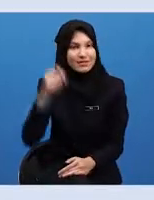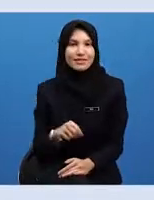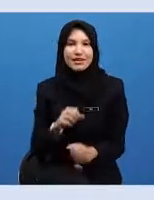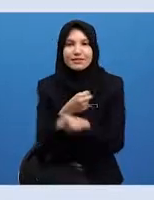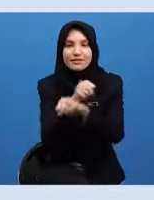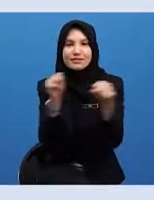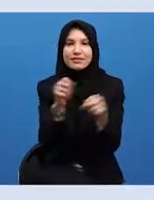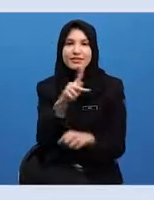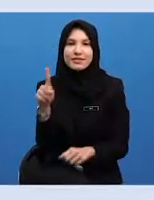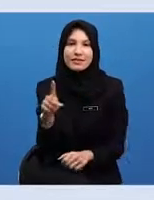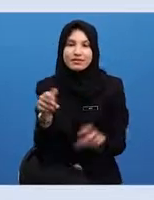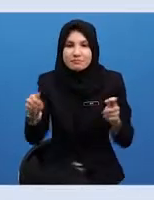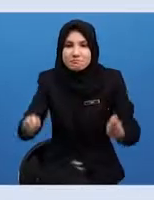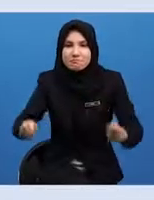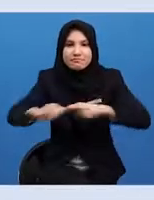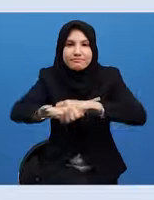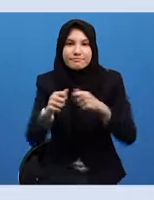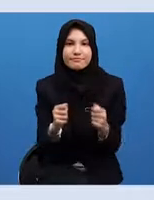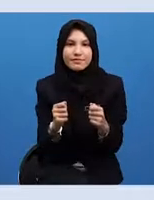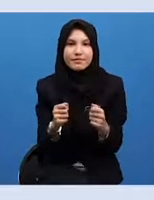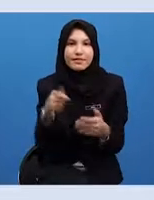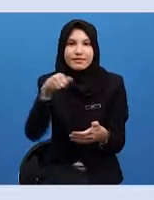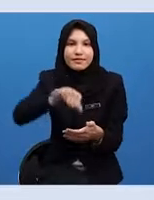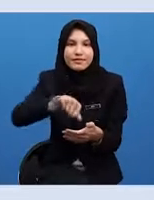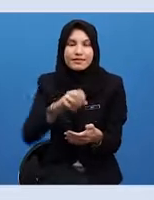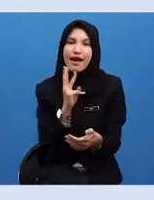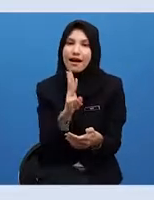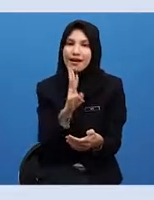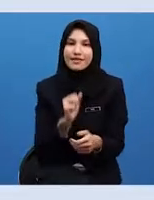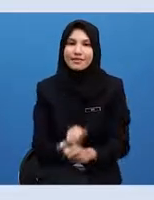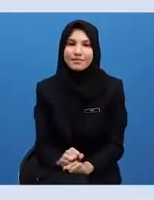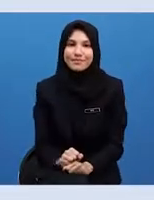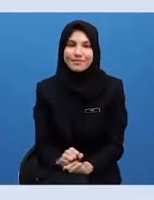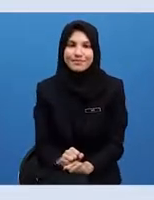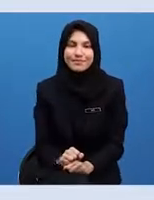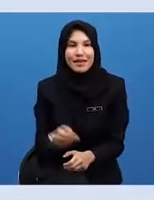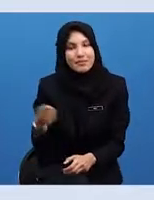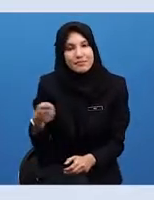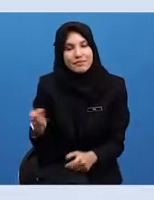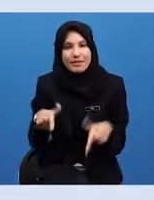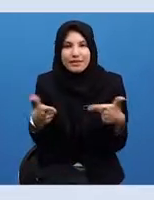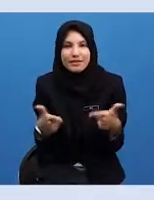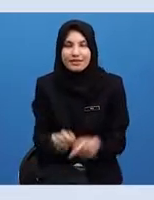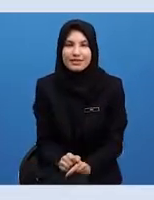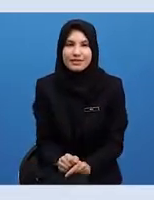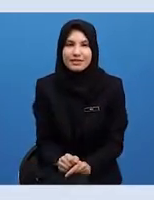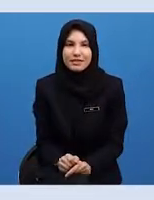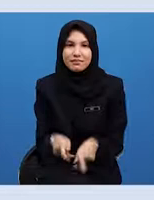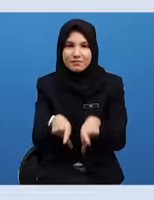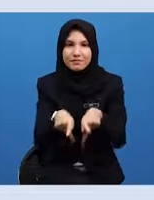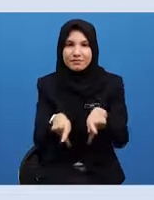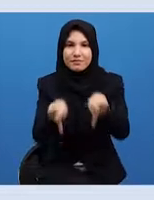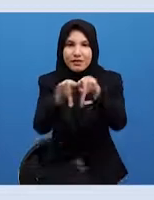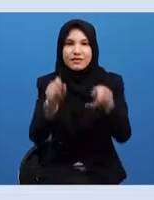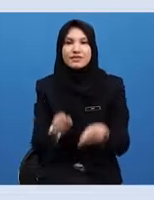menyediakan sebuah akuarium yang diisi dengan air. Bahan-bahan lain yang diperlukan adalah